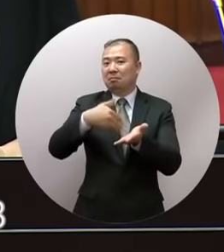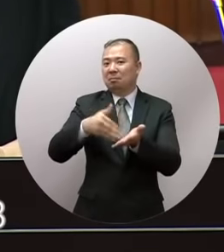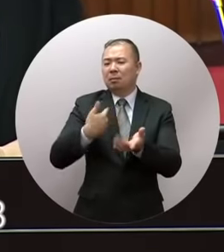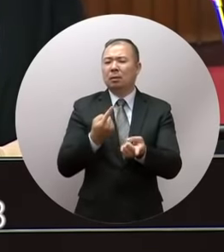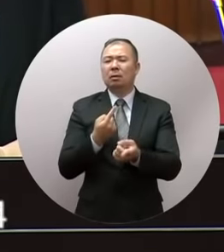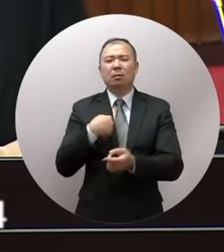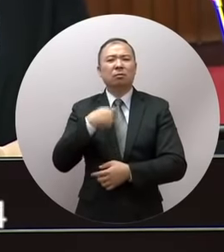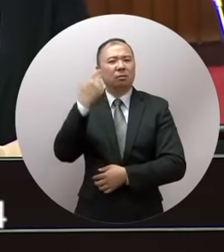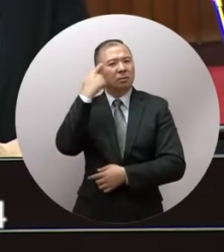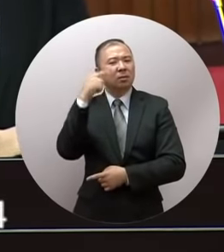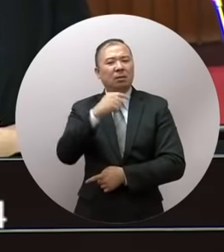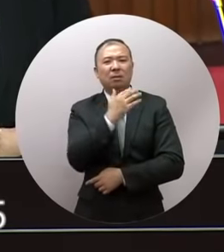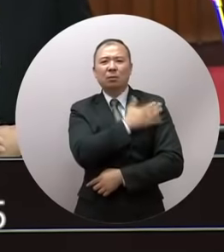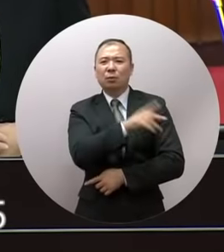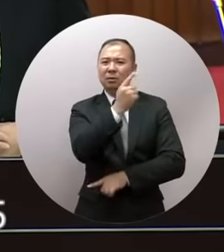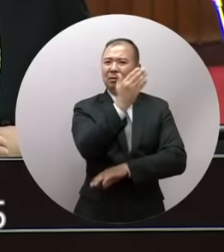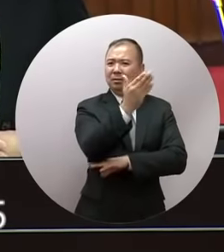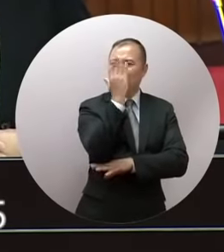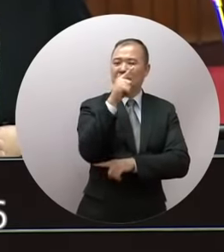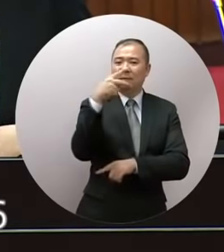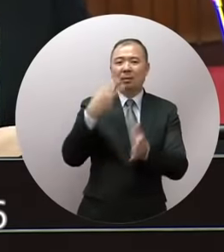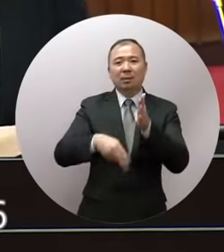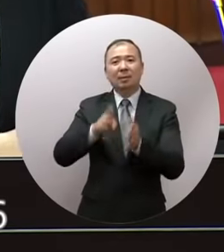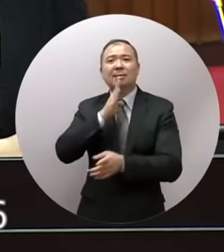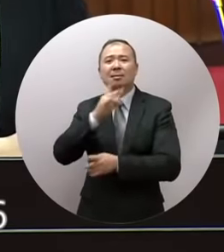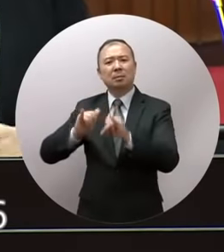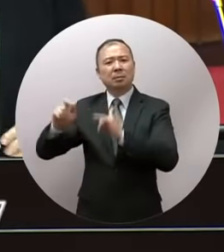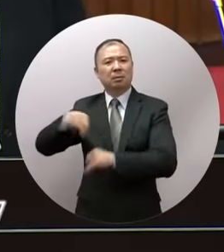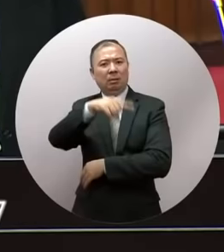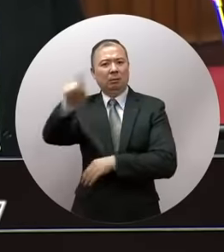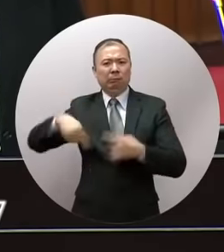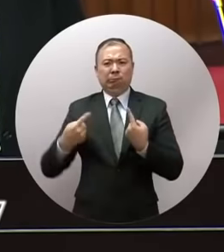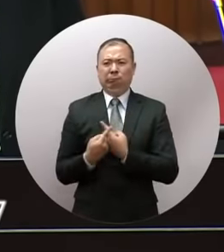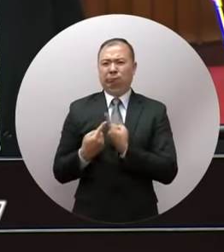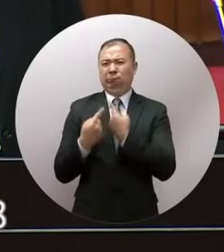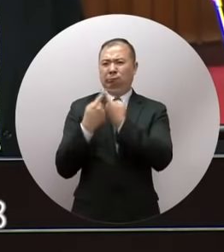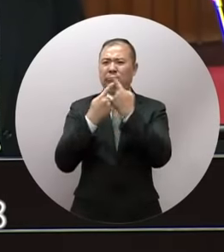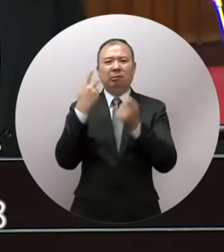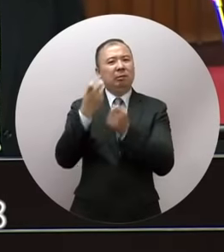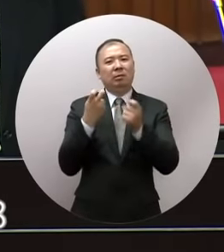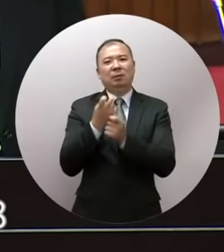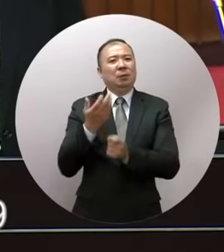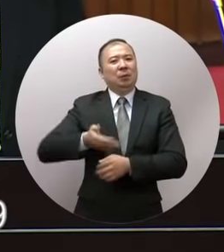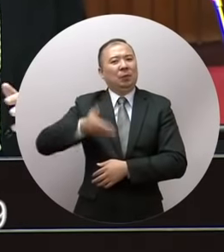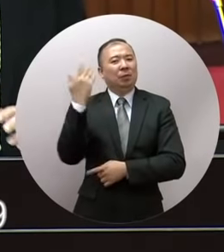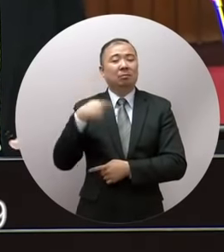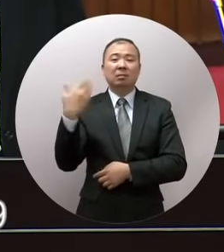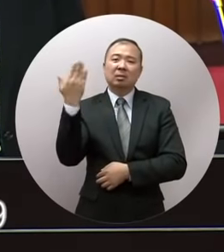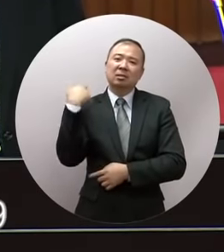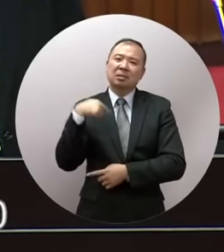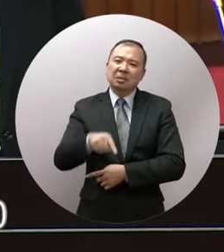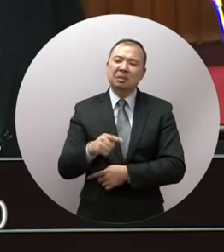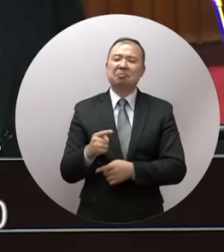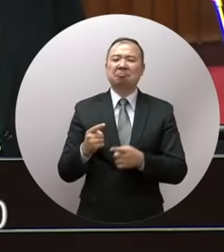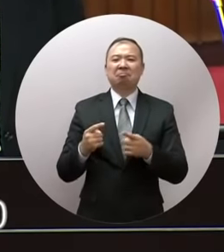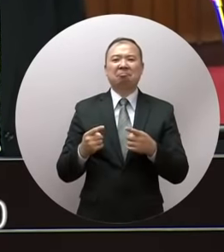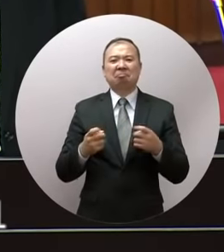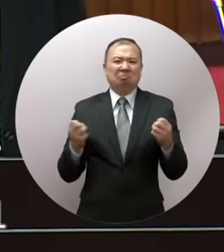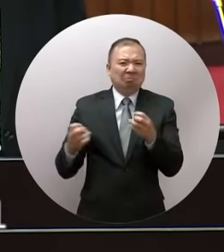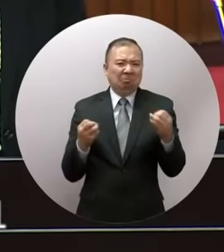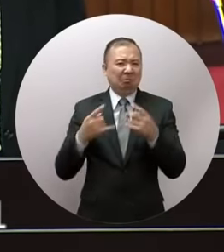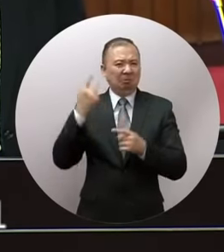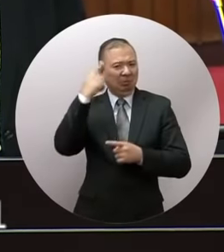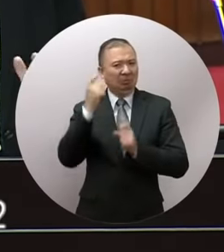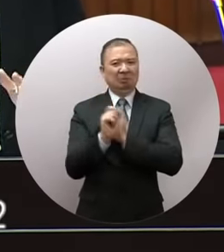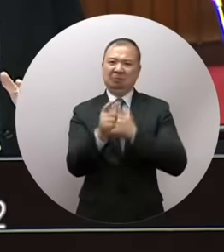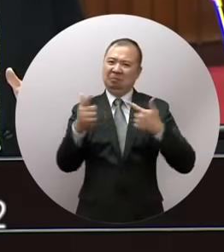是政府或者是民间已经争论了20几年了吼，那过去也都吵吵闹闹的。就是一直都没有一个共识